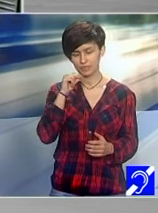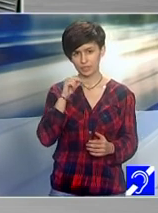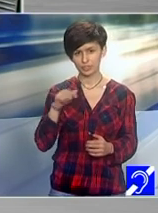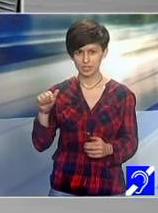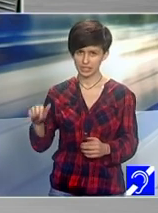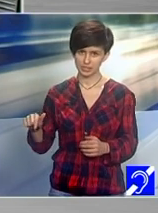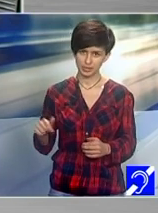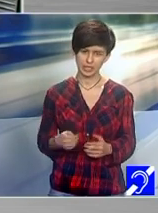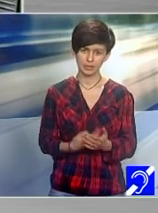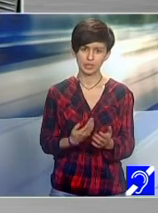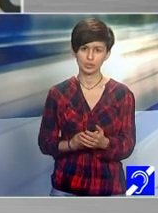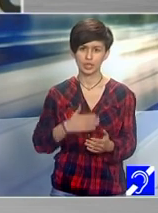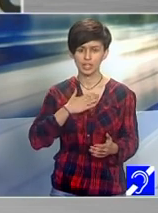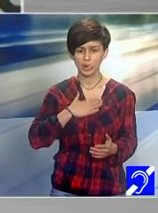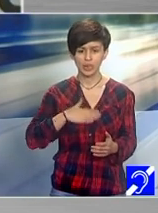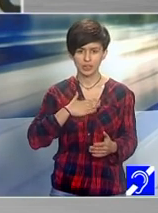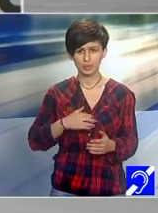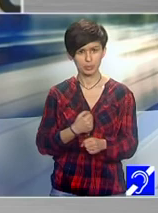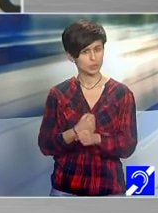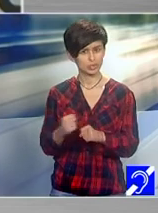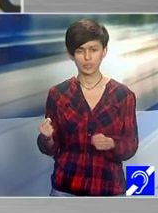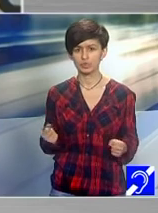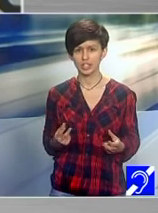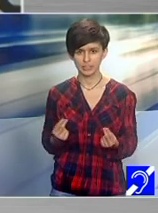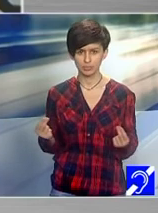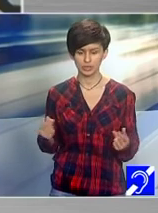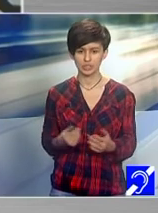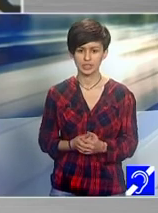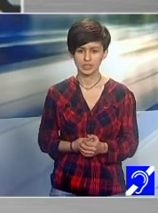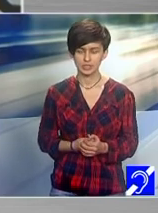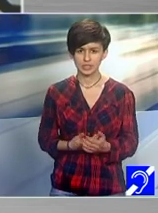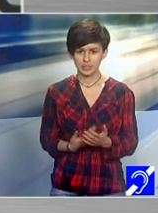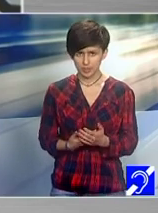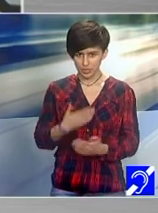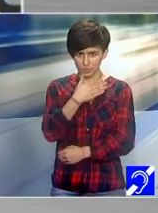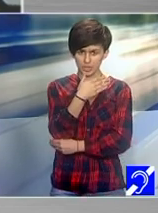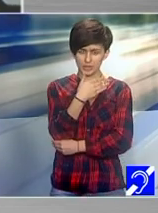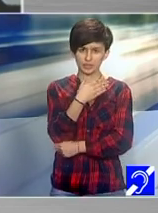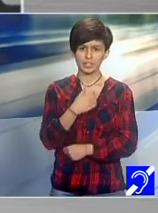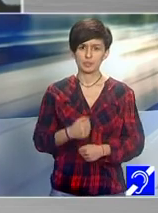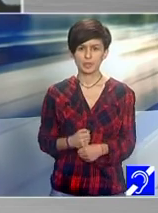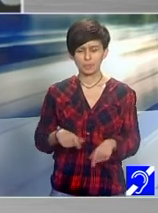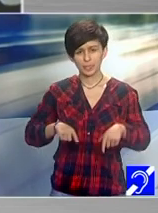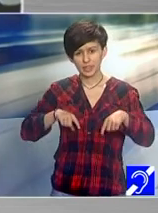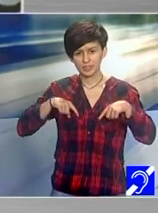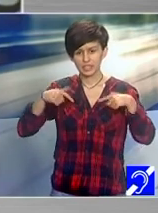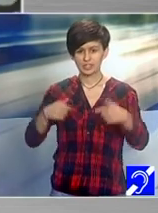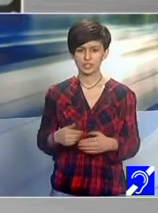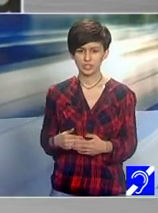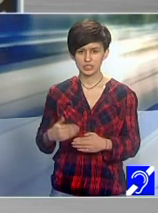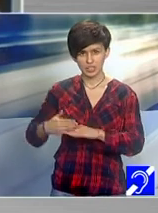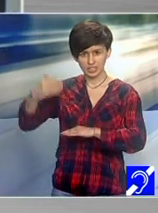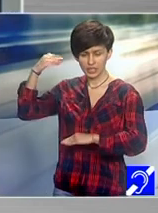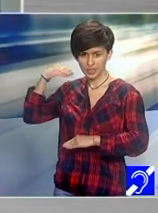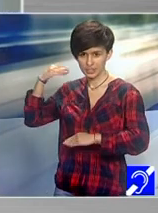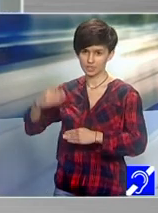ce mi-a plăcut foarte mult din ce au afirmat ei, că pentru firma MB Telecom viața a fost înainte și după Geneva.